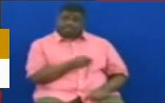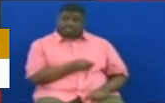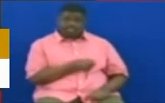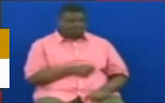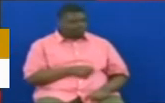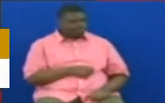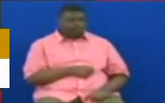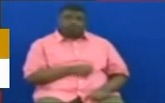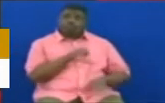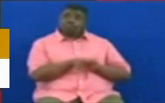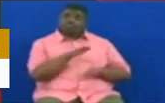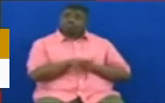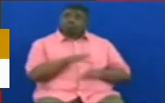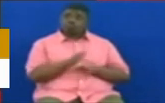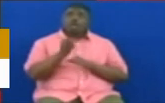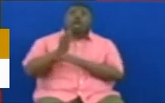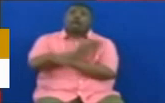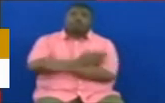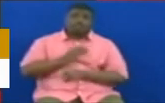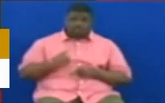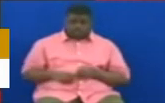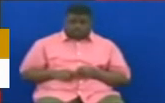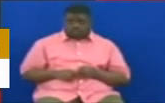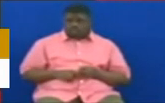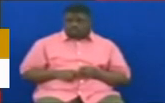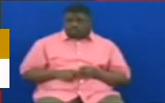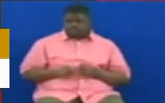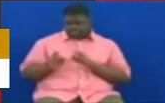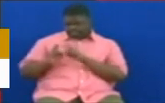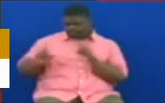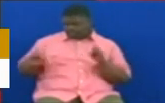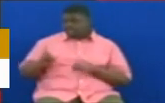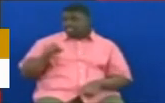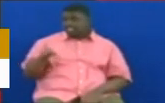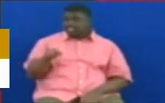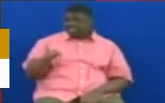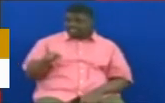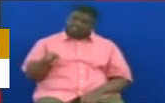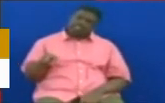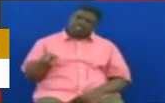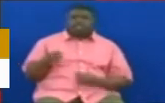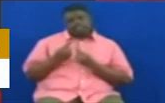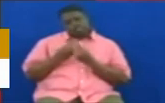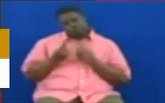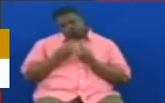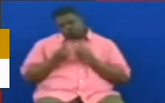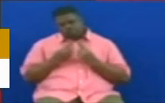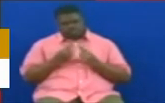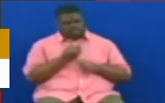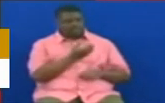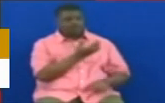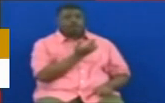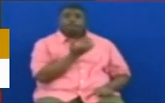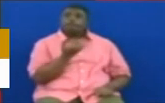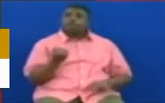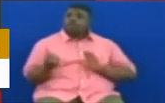Kabla sijafafanua Mheshimiwa Speaker, kipengele hiki kilikuwa kinaongelea cha namba 6 nacho